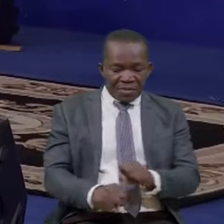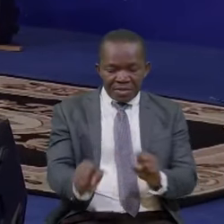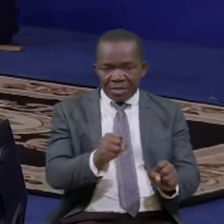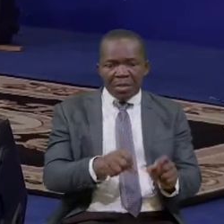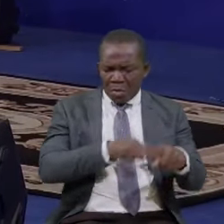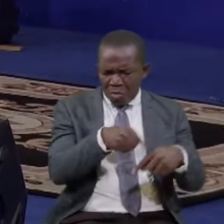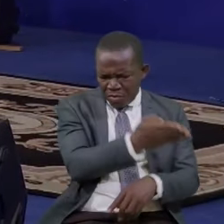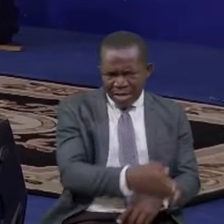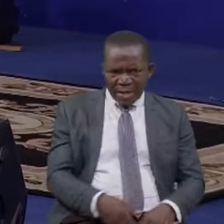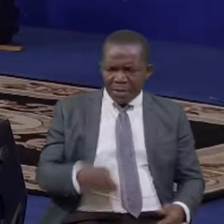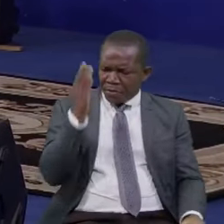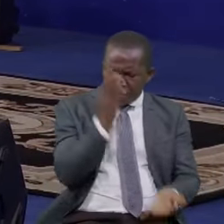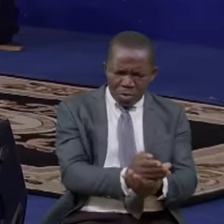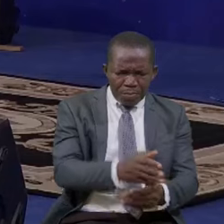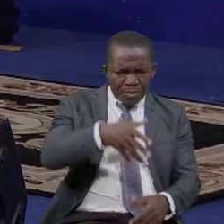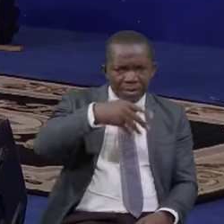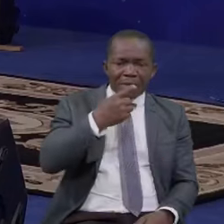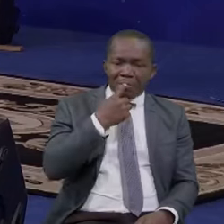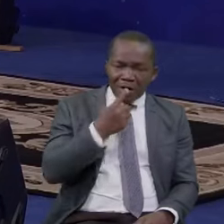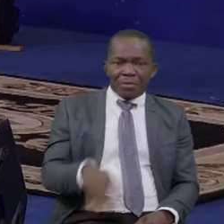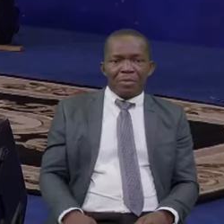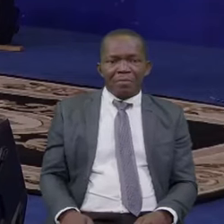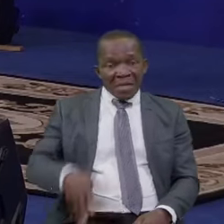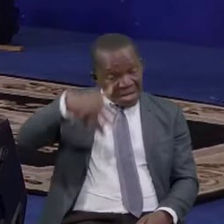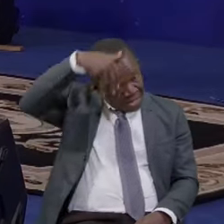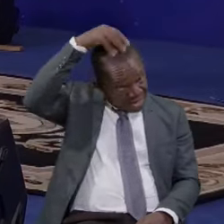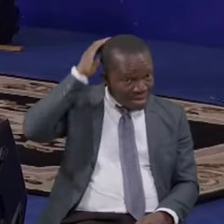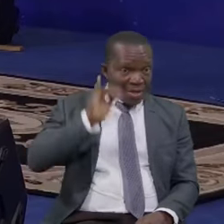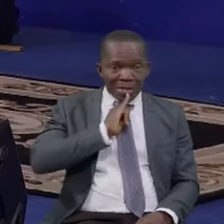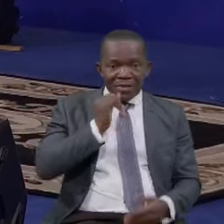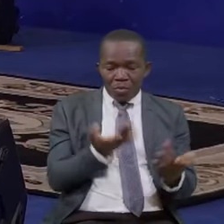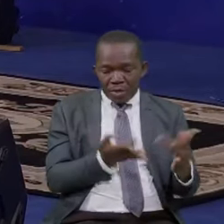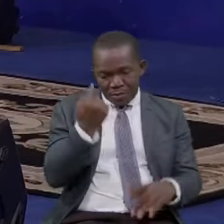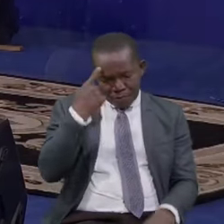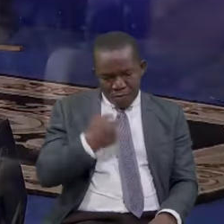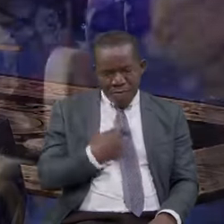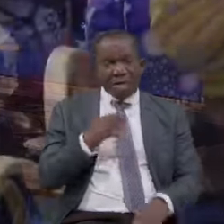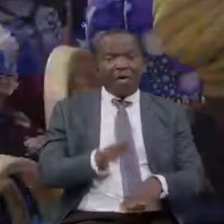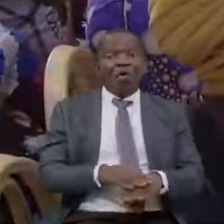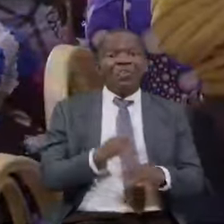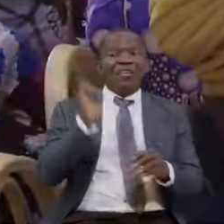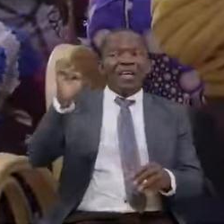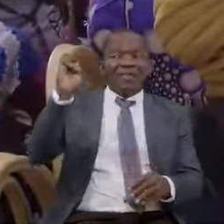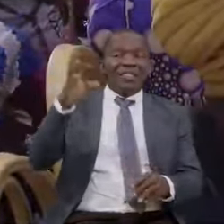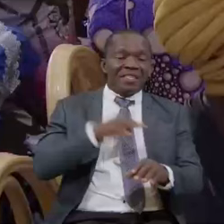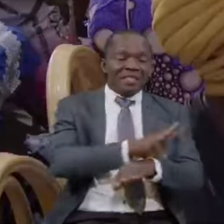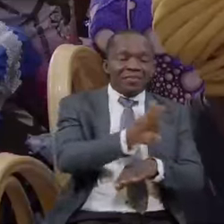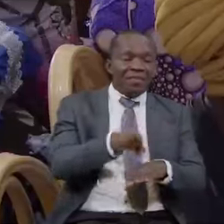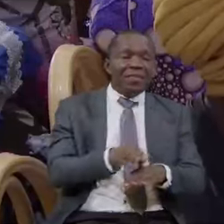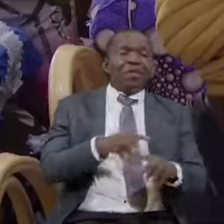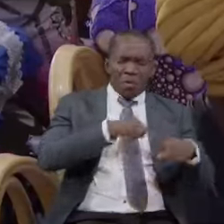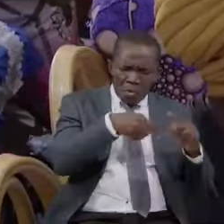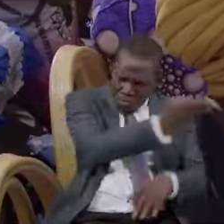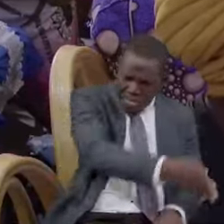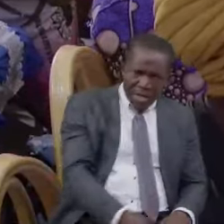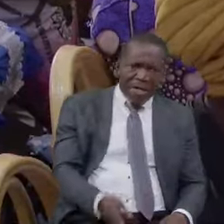un lion mattend sur le champ d'évangélisation va là-bas ferme sa gueule un lion